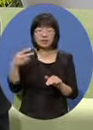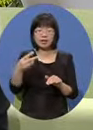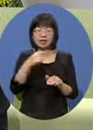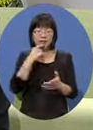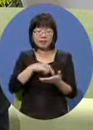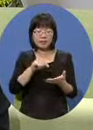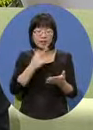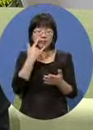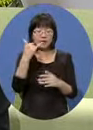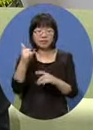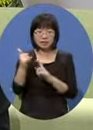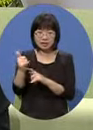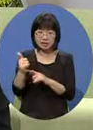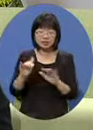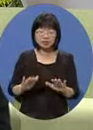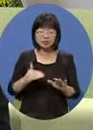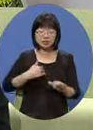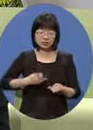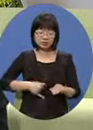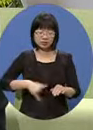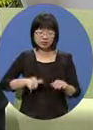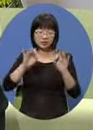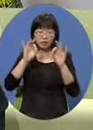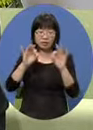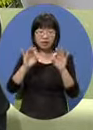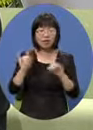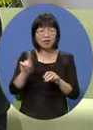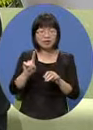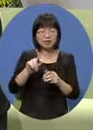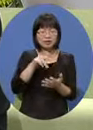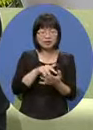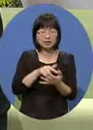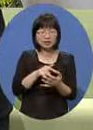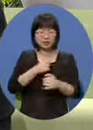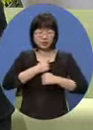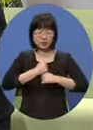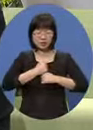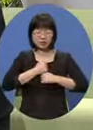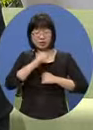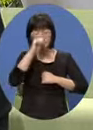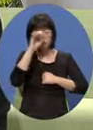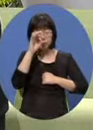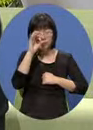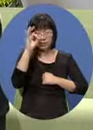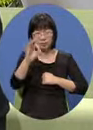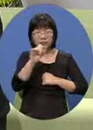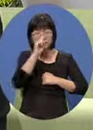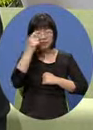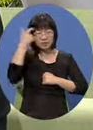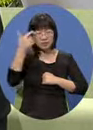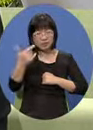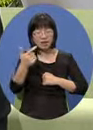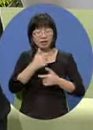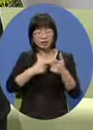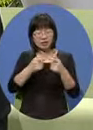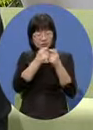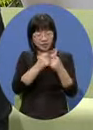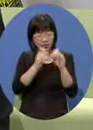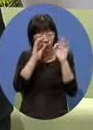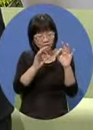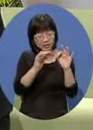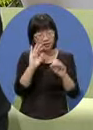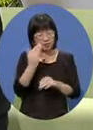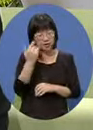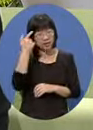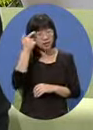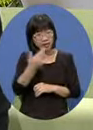피해 부모님들도 우리 아이가 좀 어떤 부분을 제가 조심스럽게 보면 되겠습니까? 또 뭘 좀 더 자세히 보면 될까? 이런